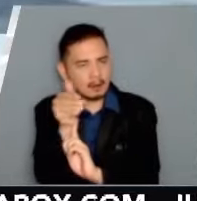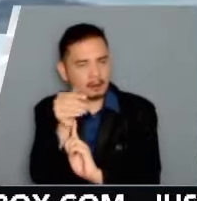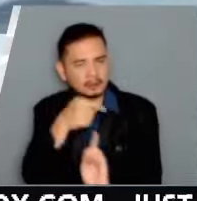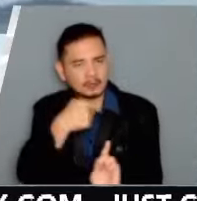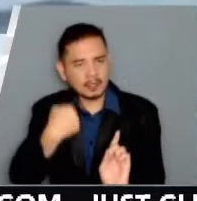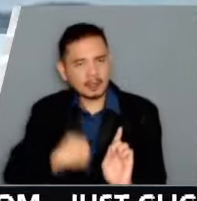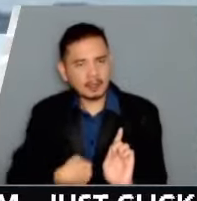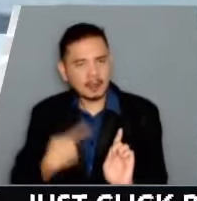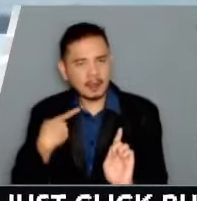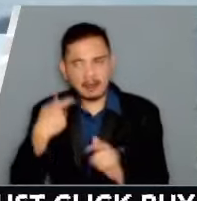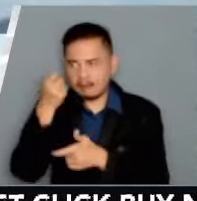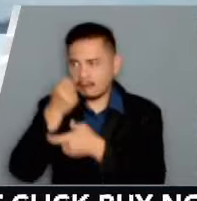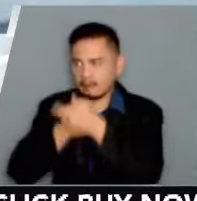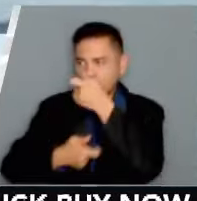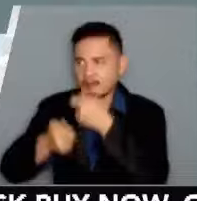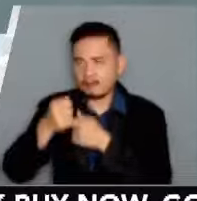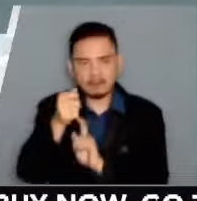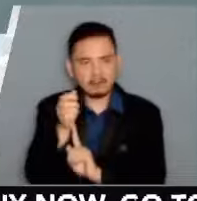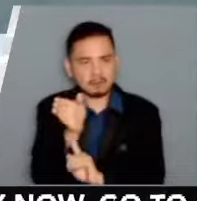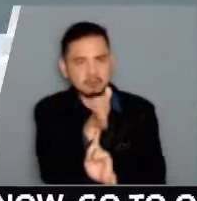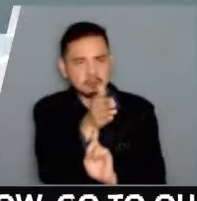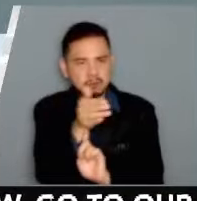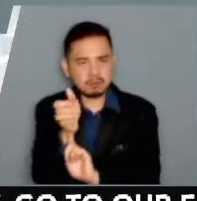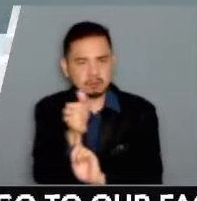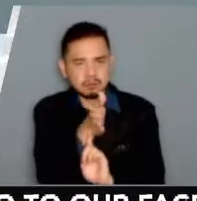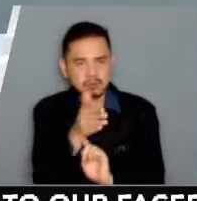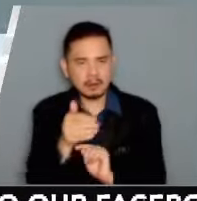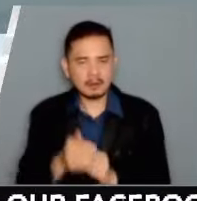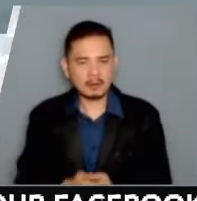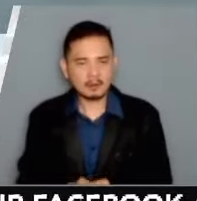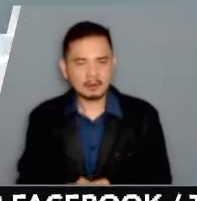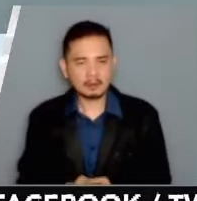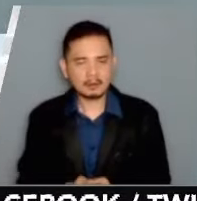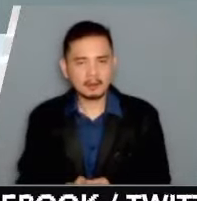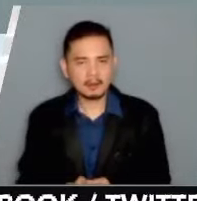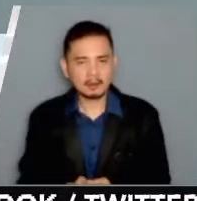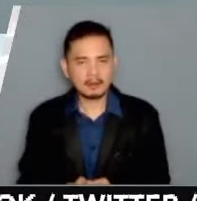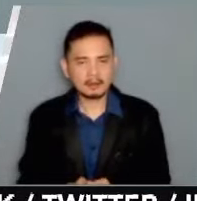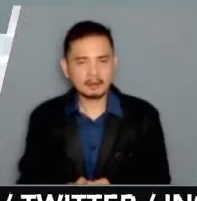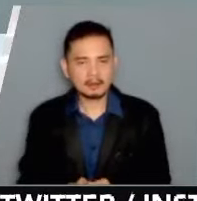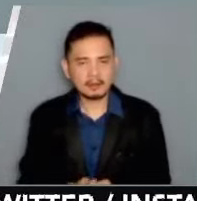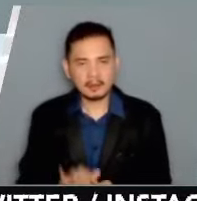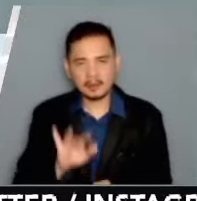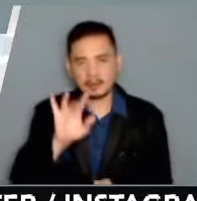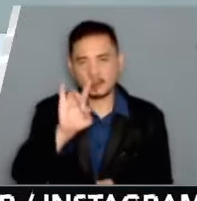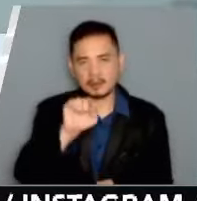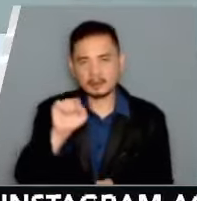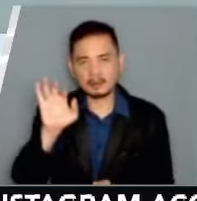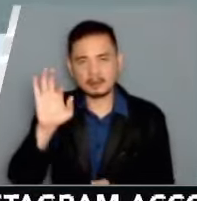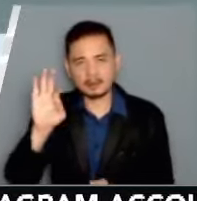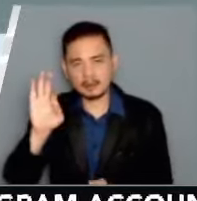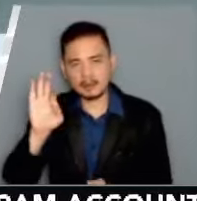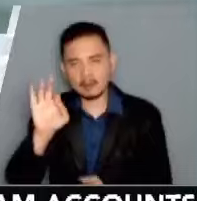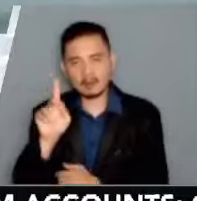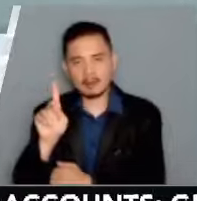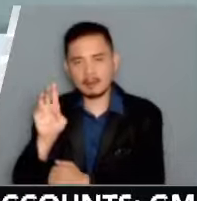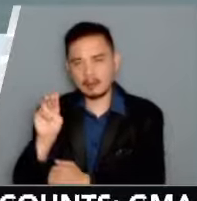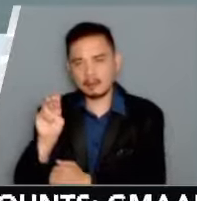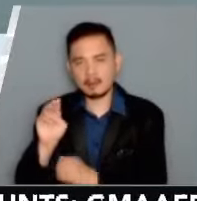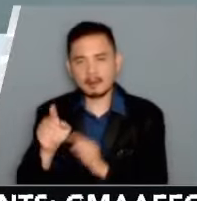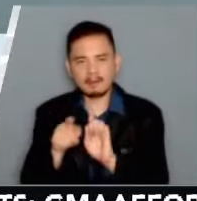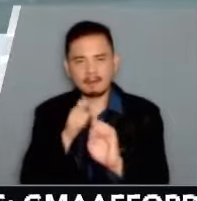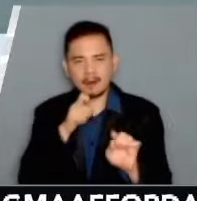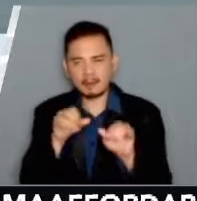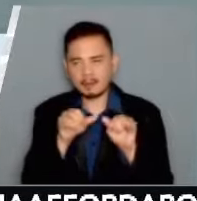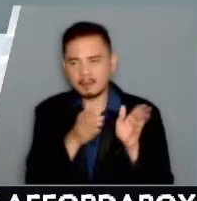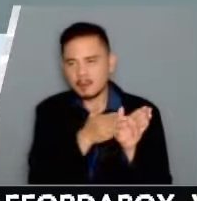barko. Sa tansya po ng kasama niyang doktor, nasa 8 to 9 kilometers lang yan mula sa shoreline at pasok sa